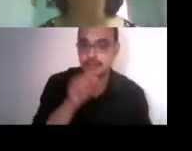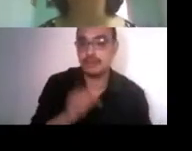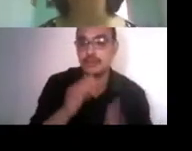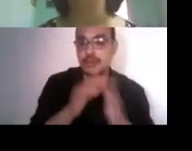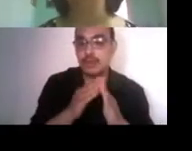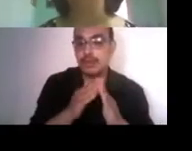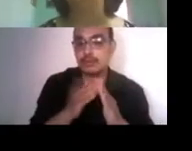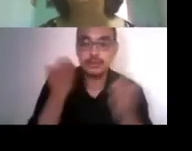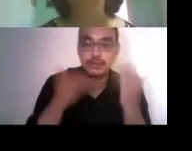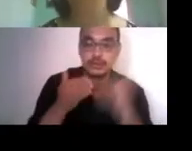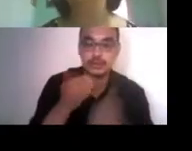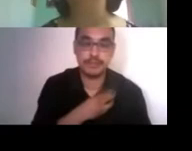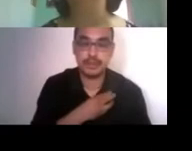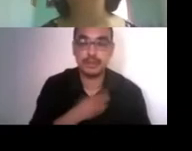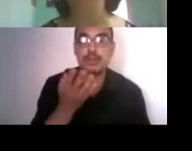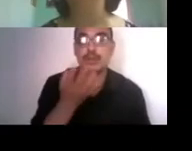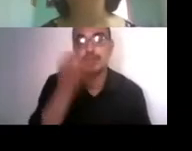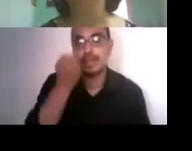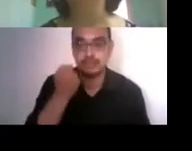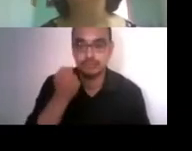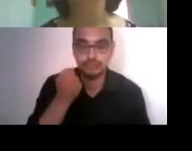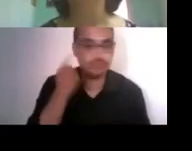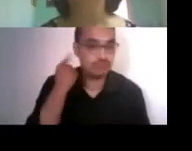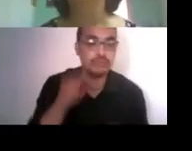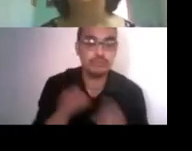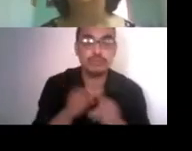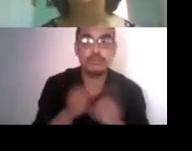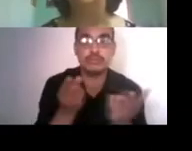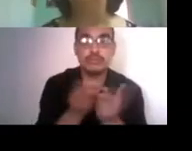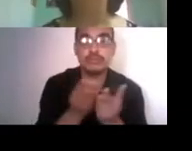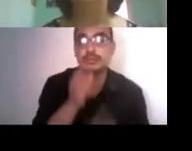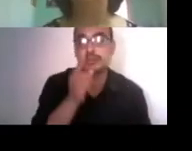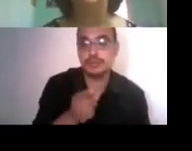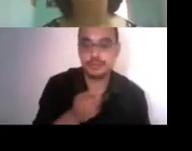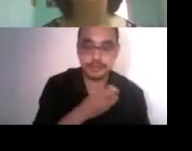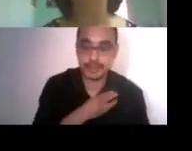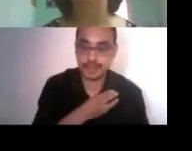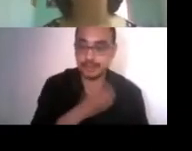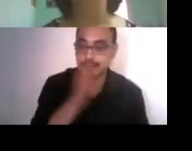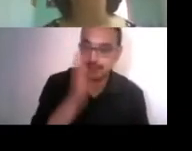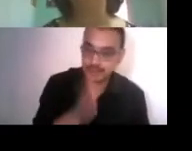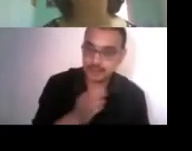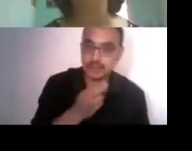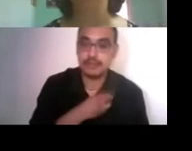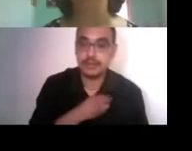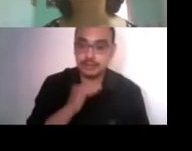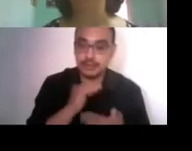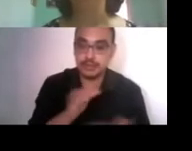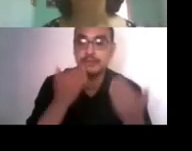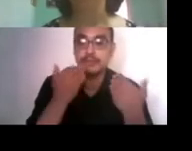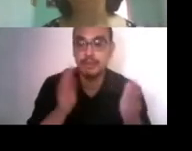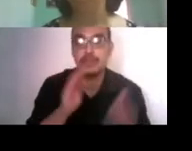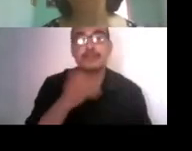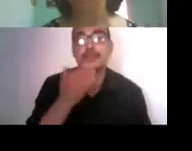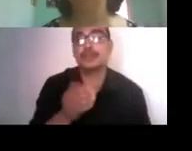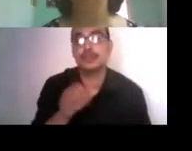मानव अधिकारको एउटा उल्लङ्घन पनि हो होइन। एउटा मानवले मानव भएर जन्मिसकेपछि